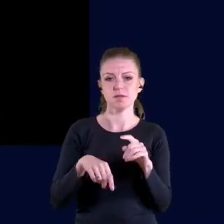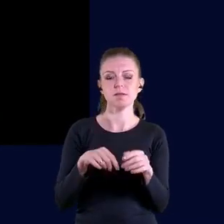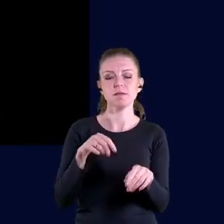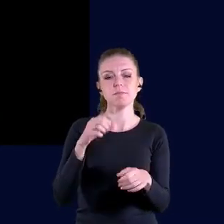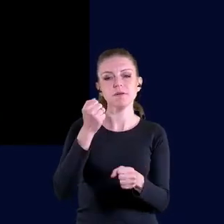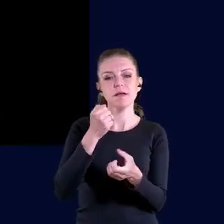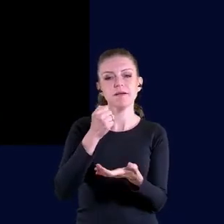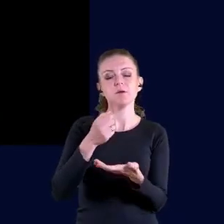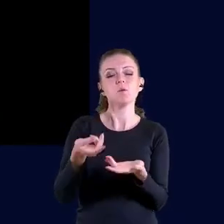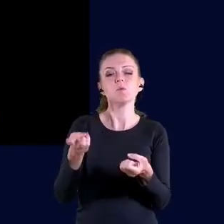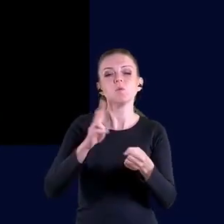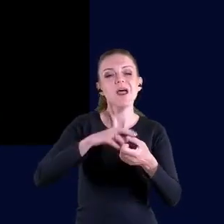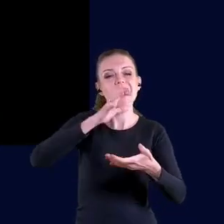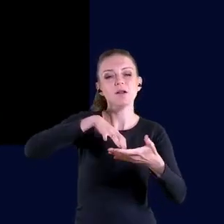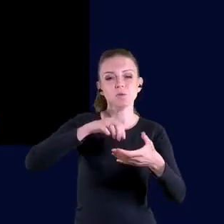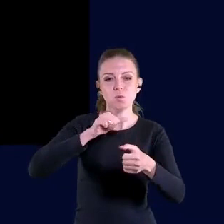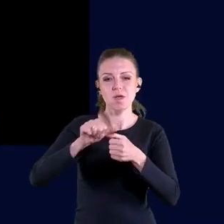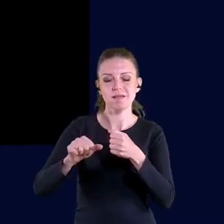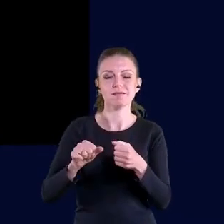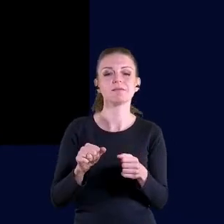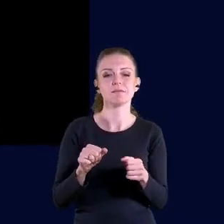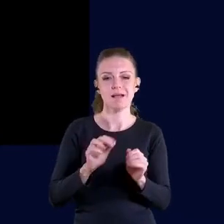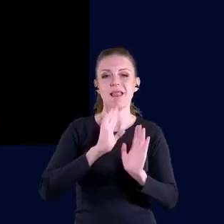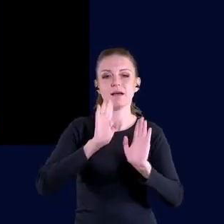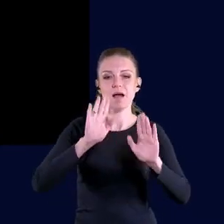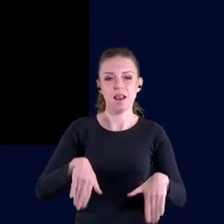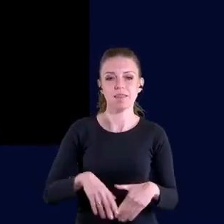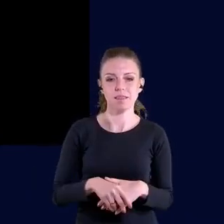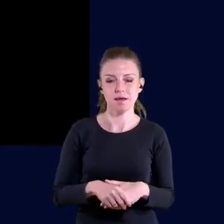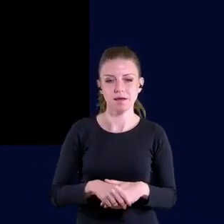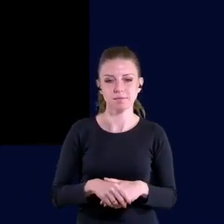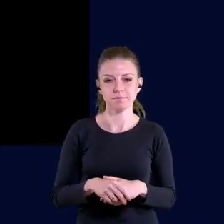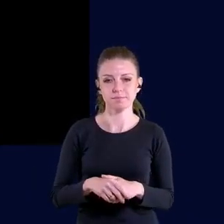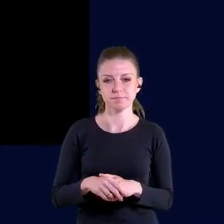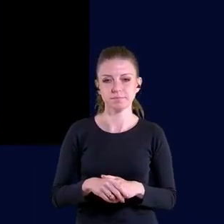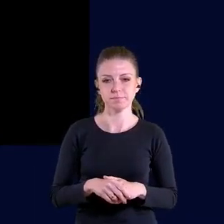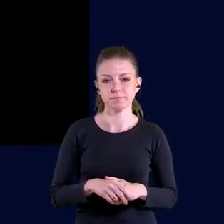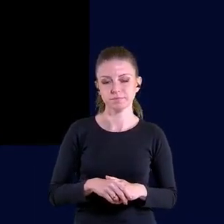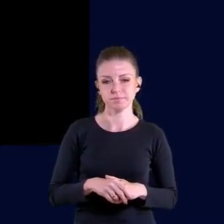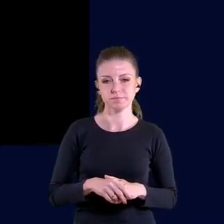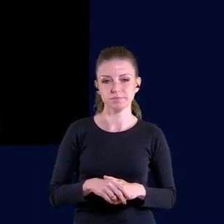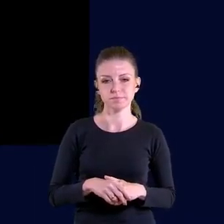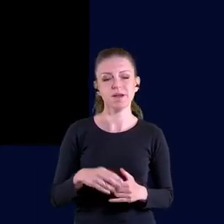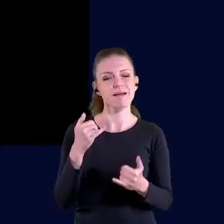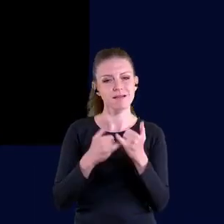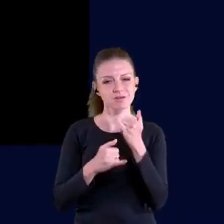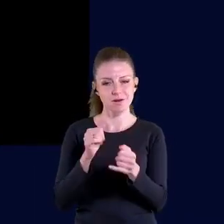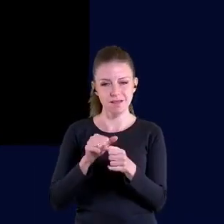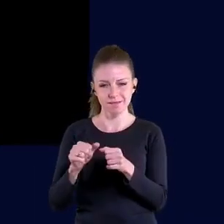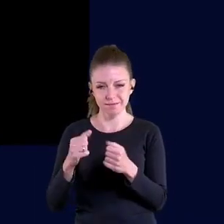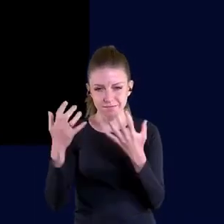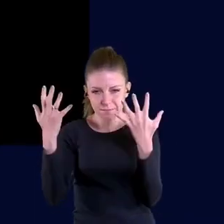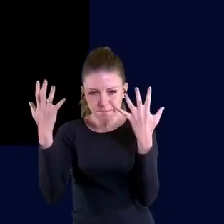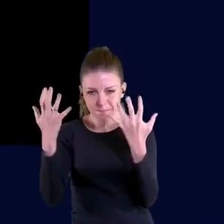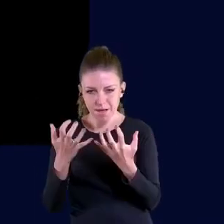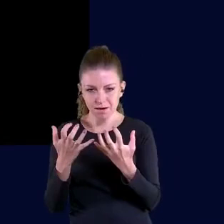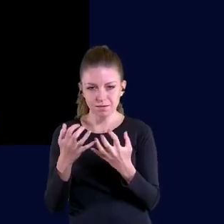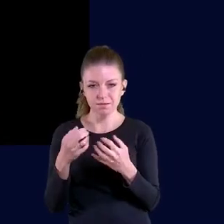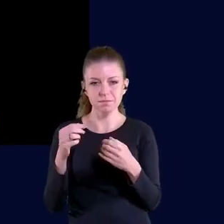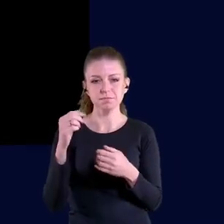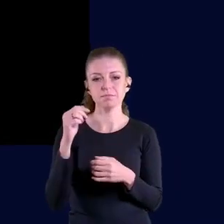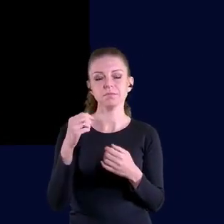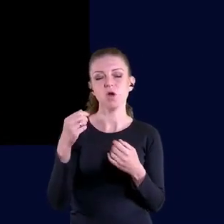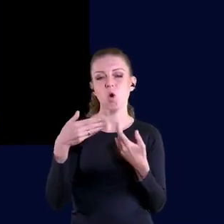informuje o otwartych dokumentach które możemy znaleźć w tak zwanym Black open-access czyli schab przy